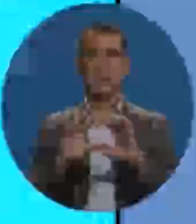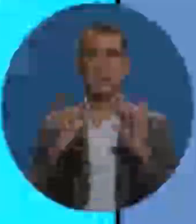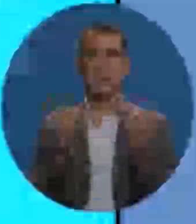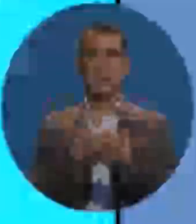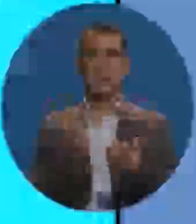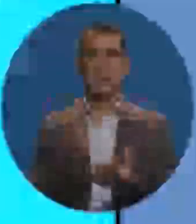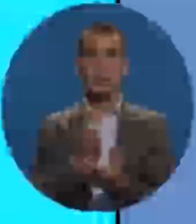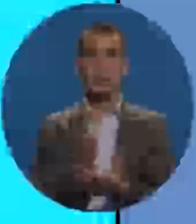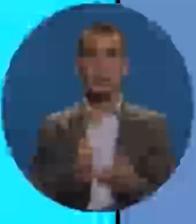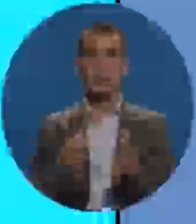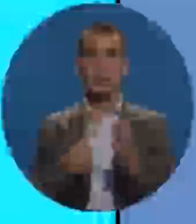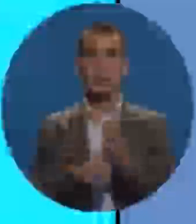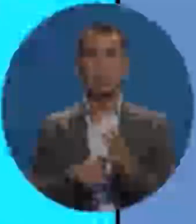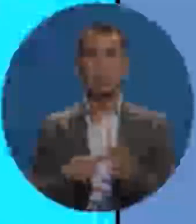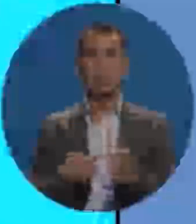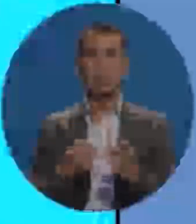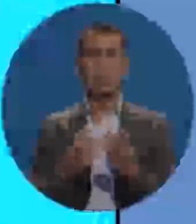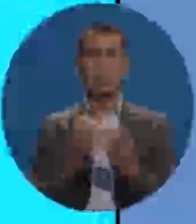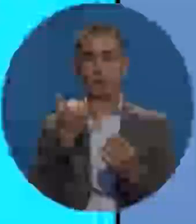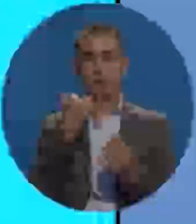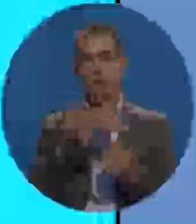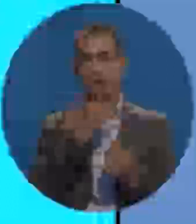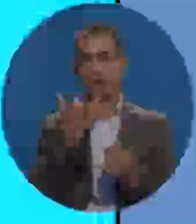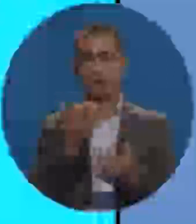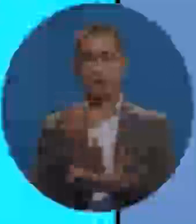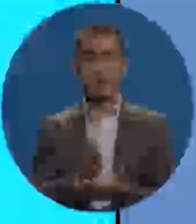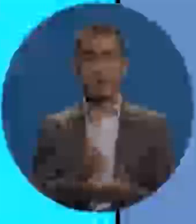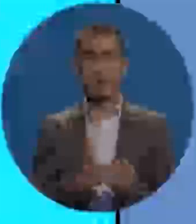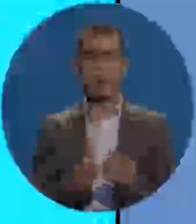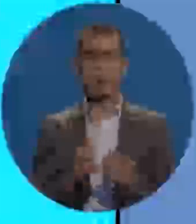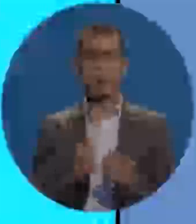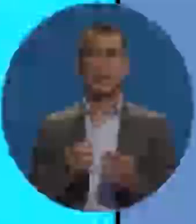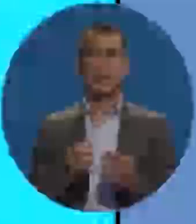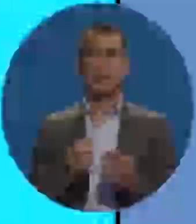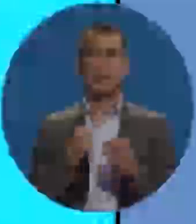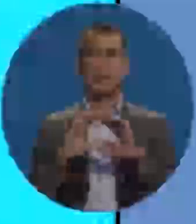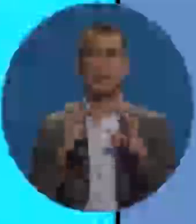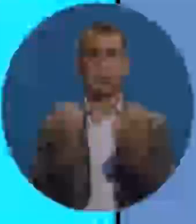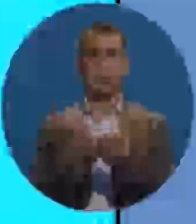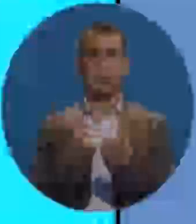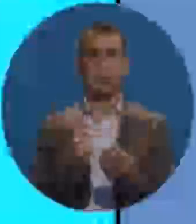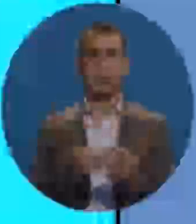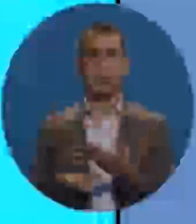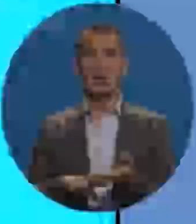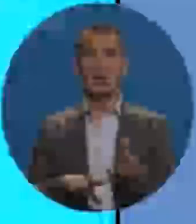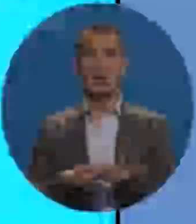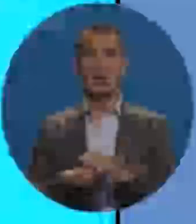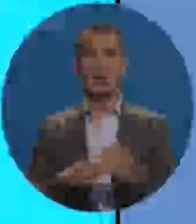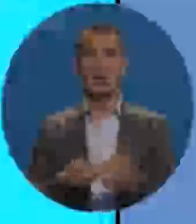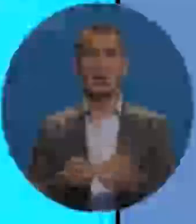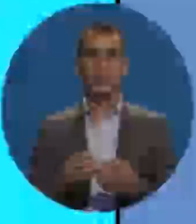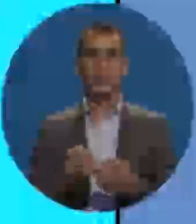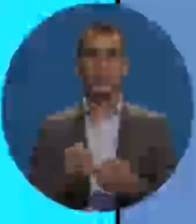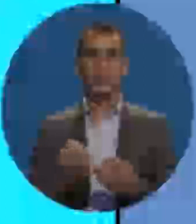6 килограммлық қауын жетістірілді. Асқабақ қауыннан қаншаға ауыр, қауынның